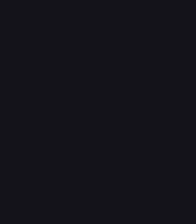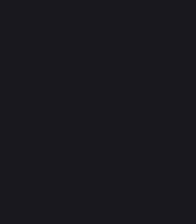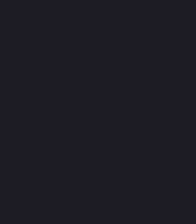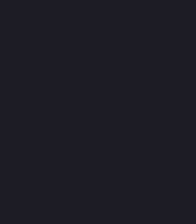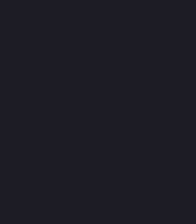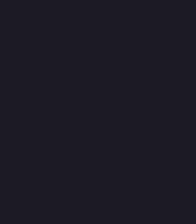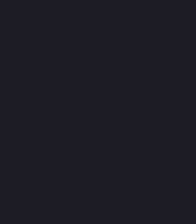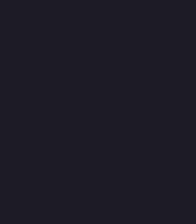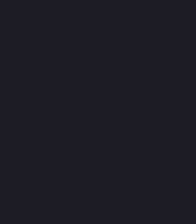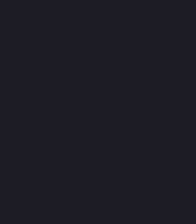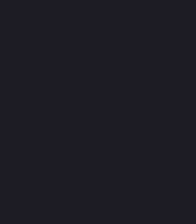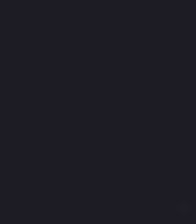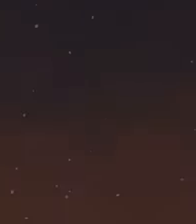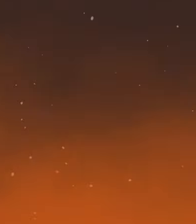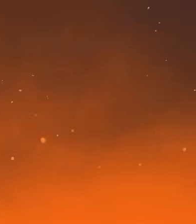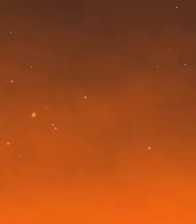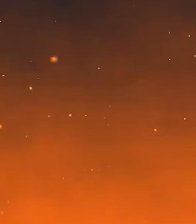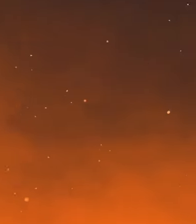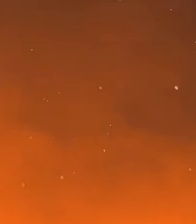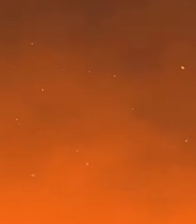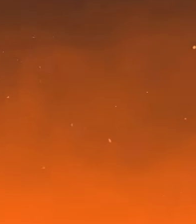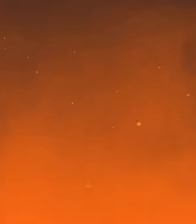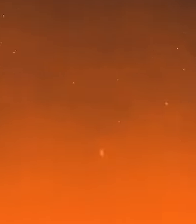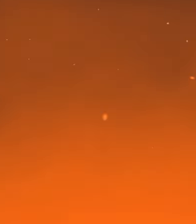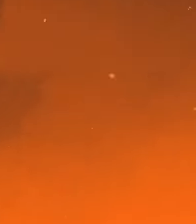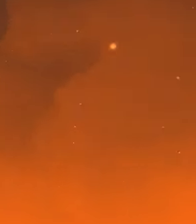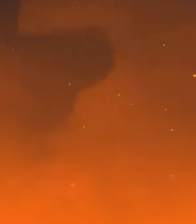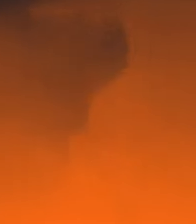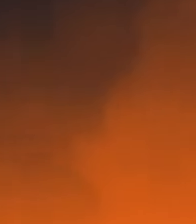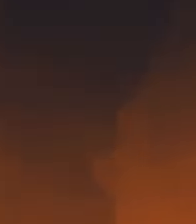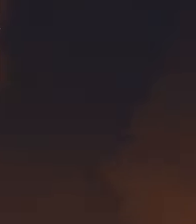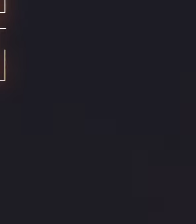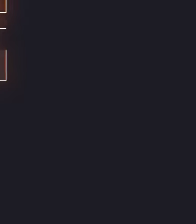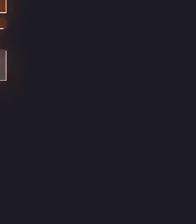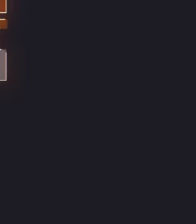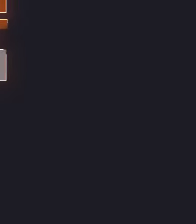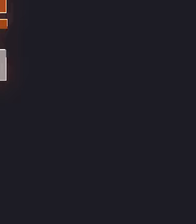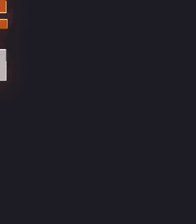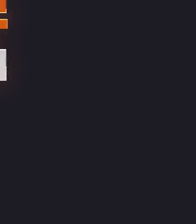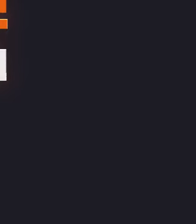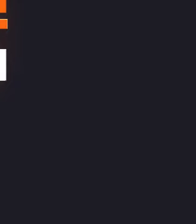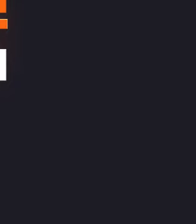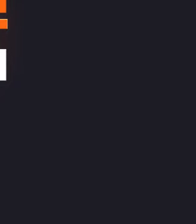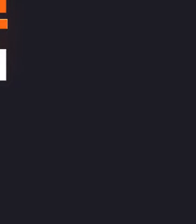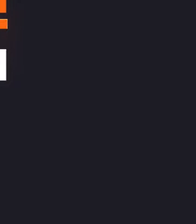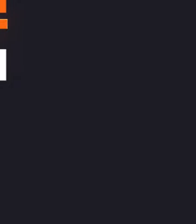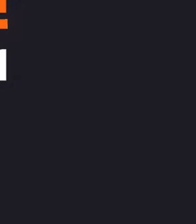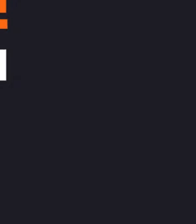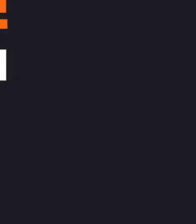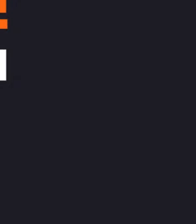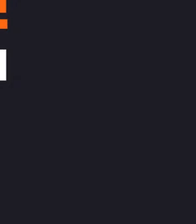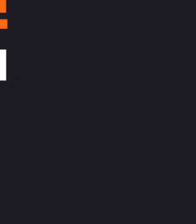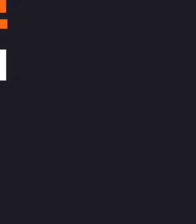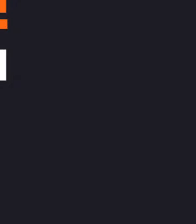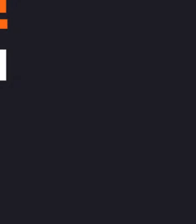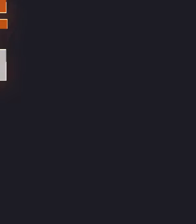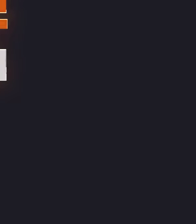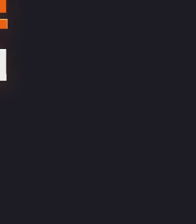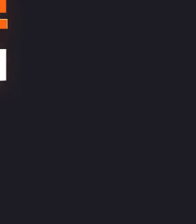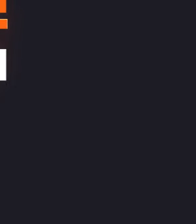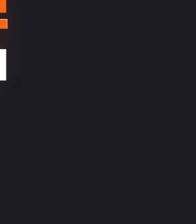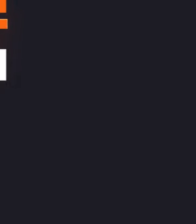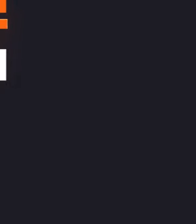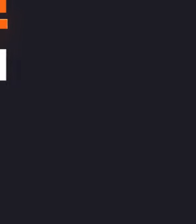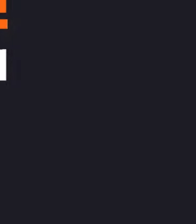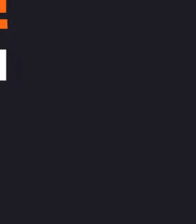กราบเรียนท่านประธานสภาผู้แทนราษฎรที่เคารพดิฉันสันนิวาบัวบาลผู้แทนราษฎรแบบบัญชีรายชื่อพรรคเ้าไกล